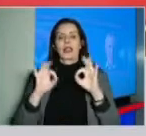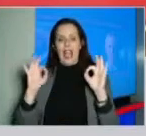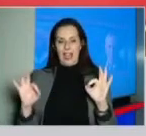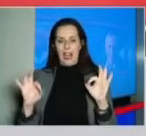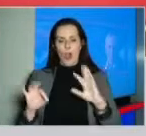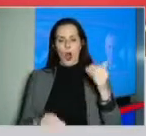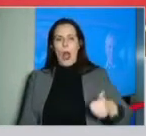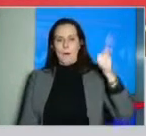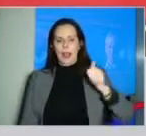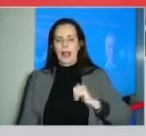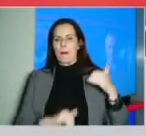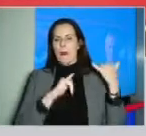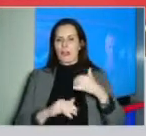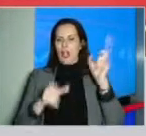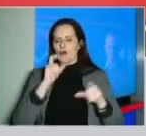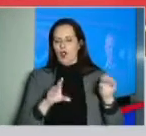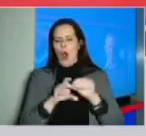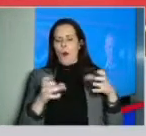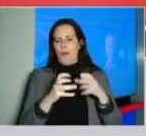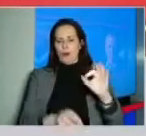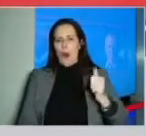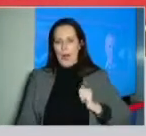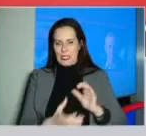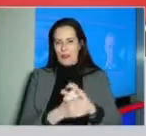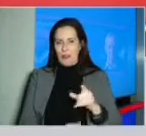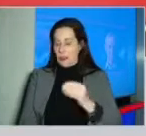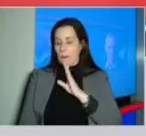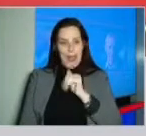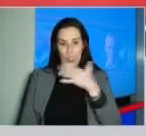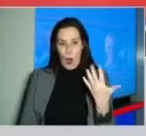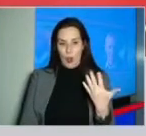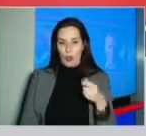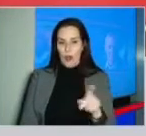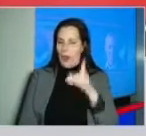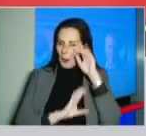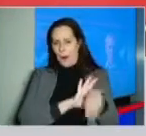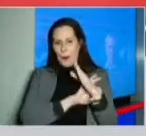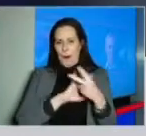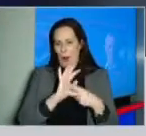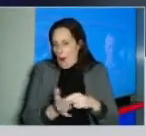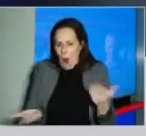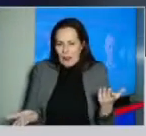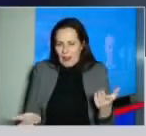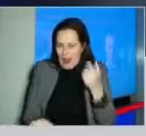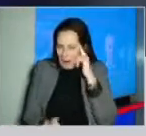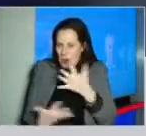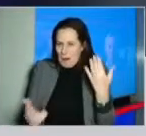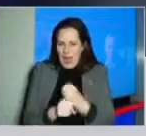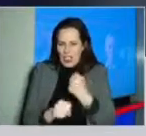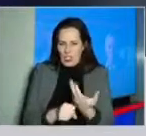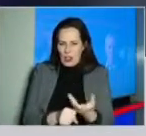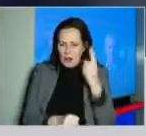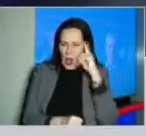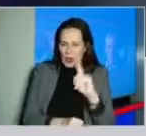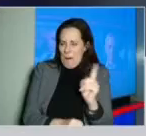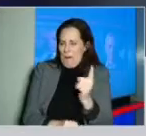כל רמטכ"ל מביא איתו את החבר'ה שלו מהצבא, שזה המכה הכי גדולה. אין להם מושג בפוליטיקה, הם לא יודעים מה לעשות. הם לא